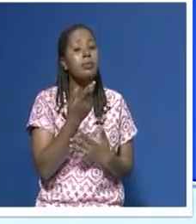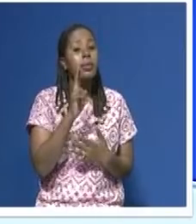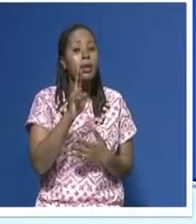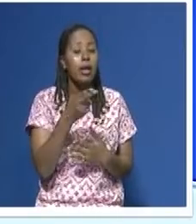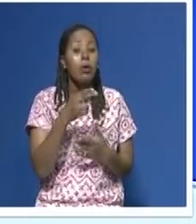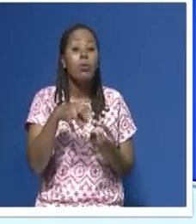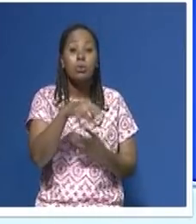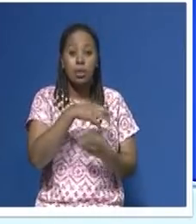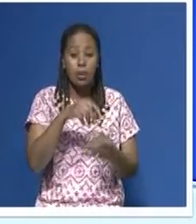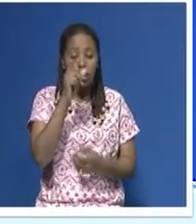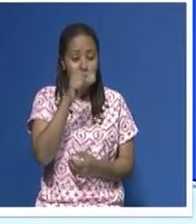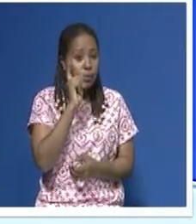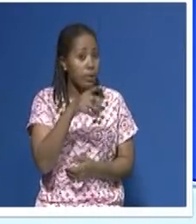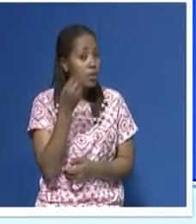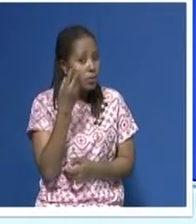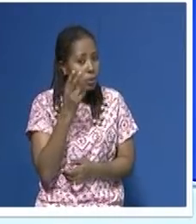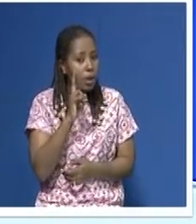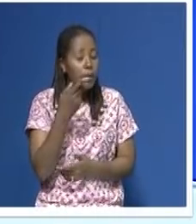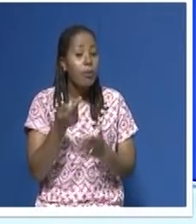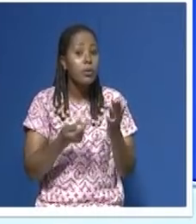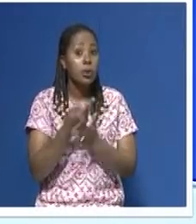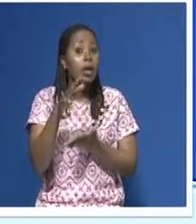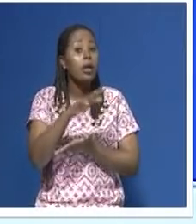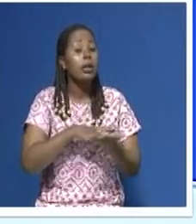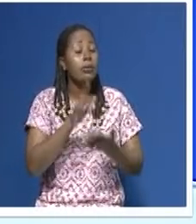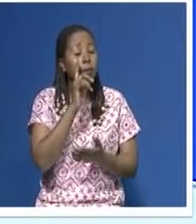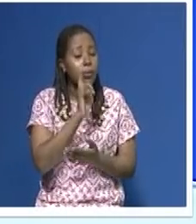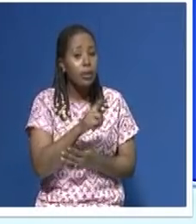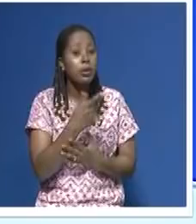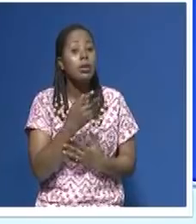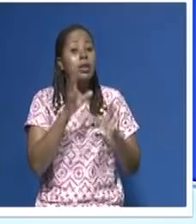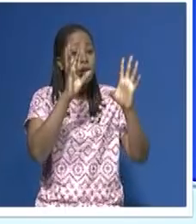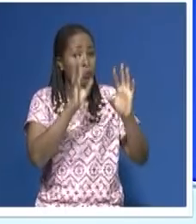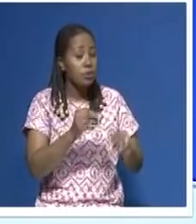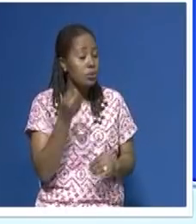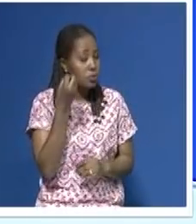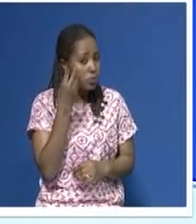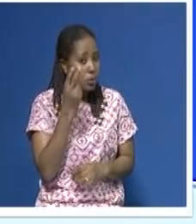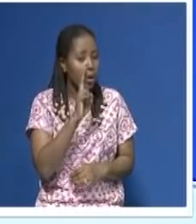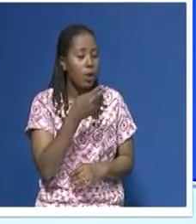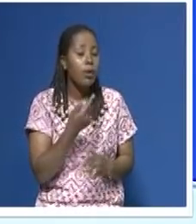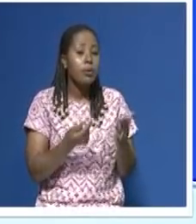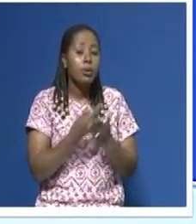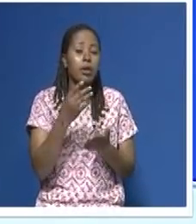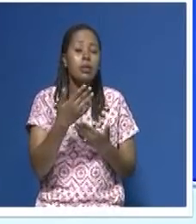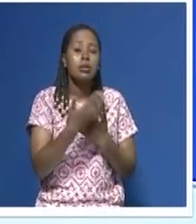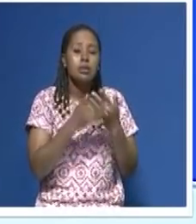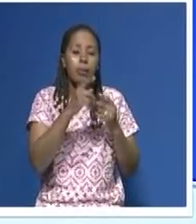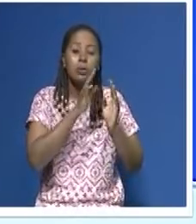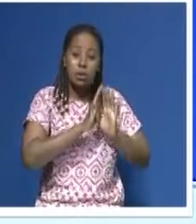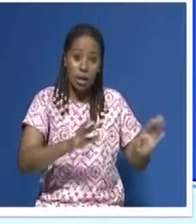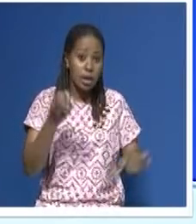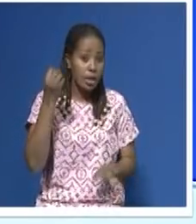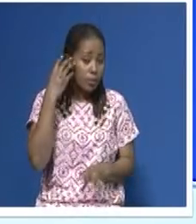ameishi au kuchangamana na mgonjwa, ametoka katika eneo ambalo lina ripoti ugonjwa, au ametoka kwenye nchi ambayo tayari